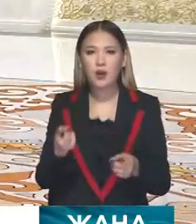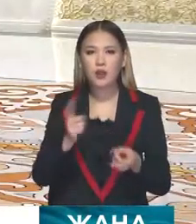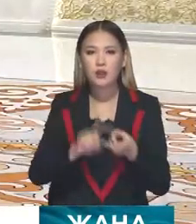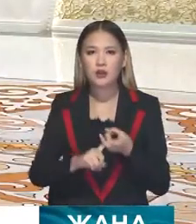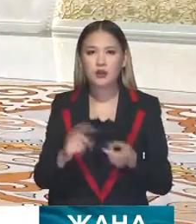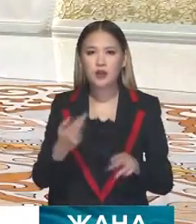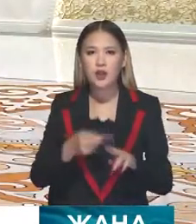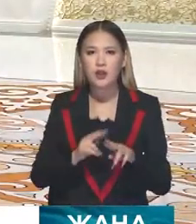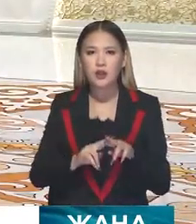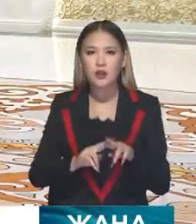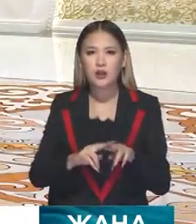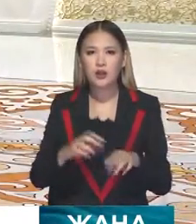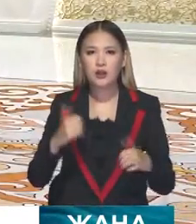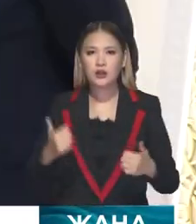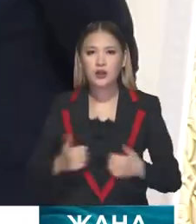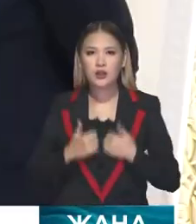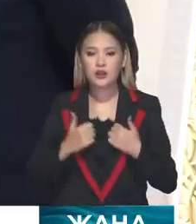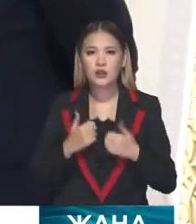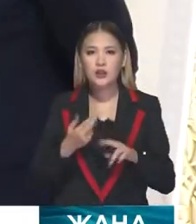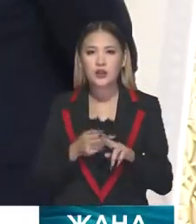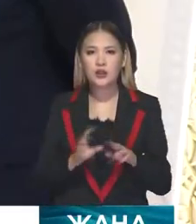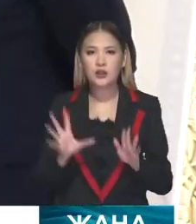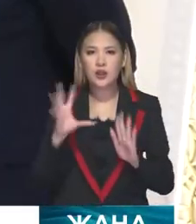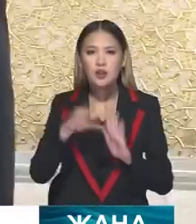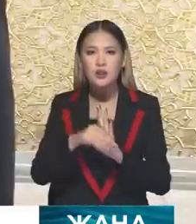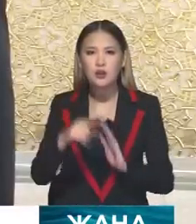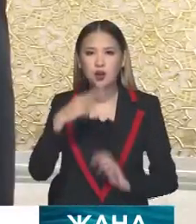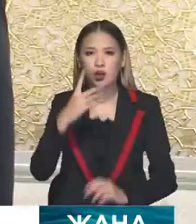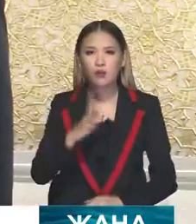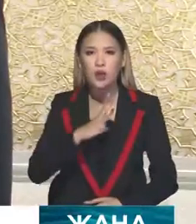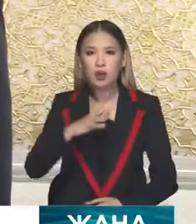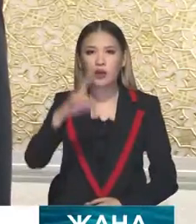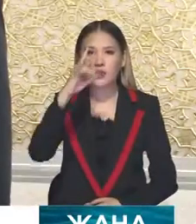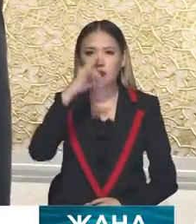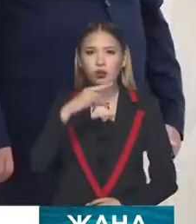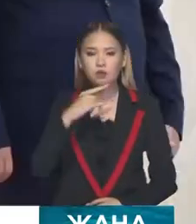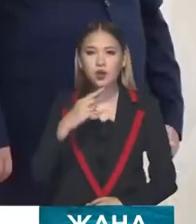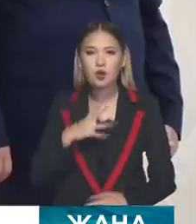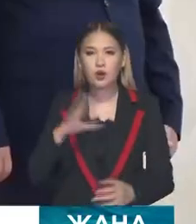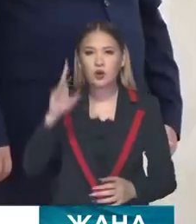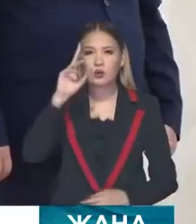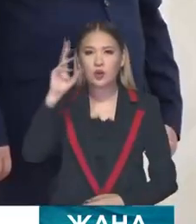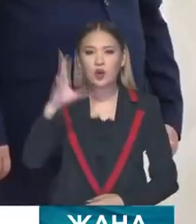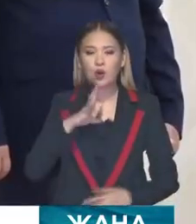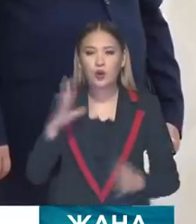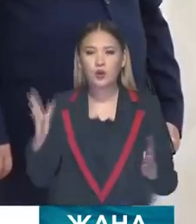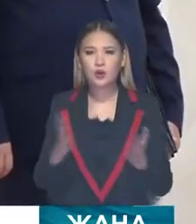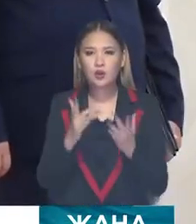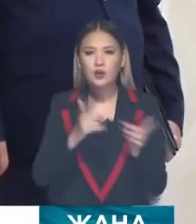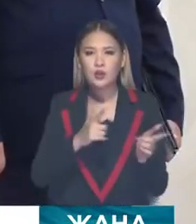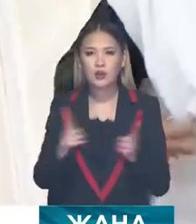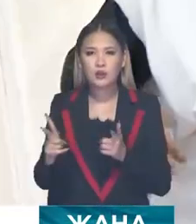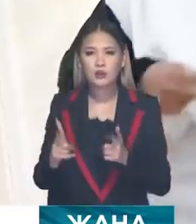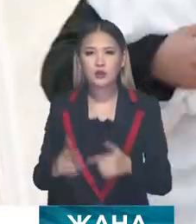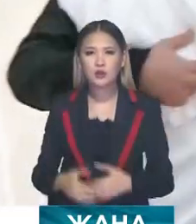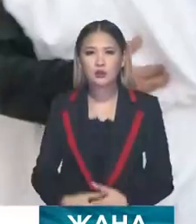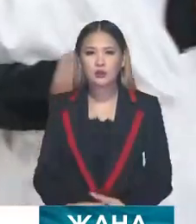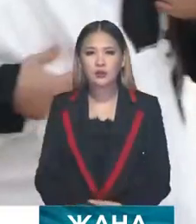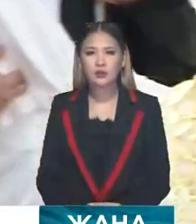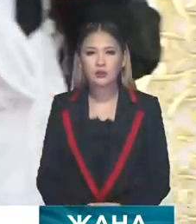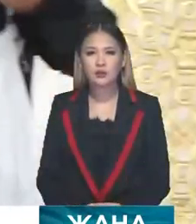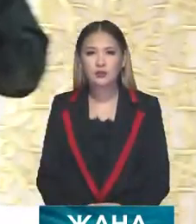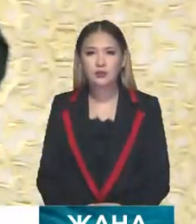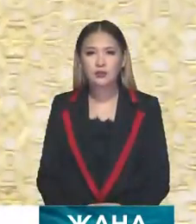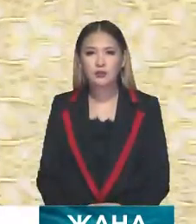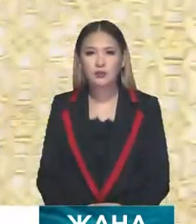байланысты бекемдеуге бар ынта жігерін салатын айтты. Оларға Қазақстан үкіметте қолдау көрсетуге дайын.